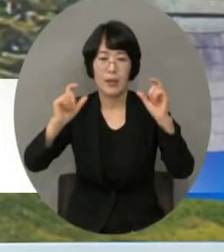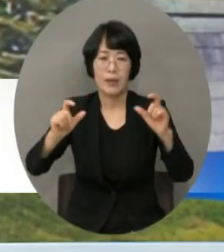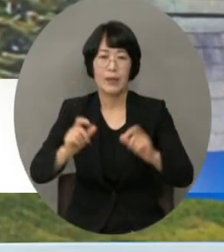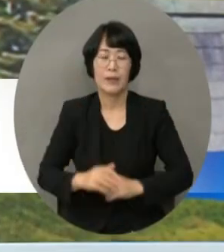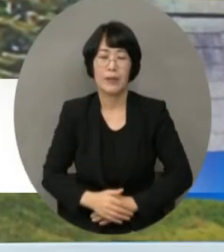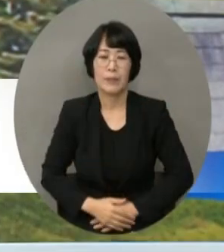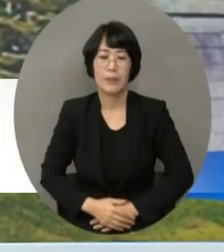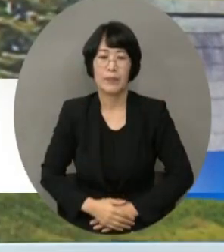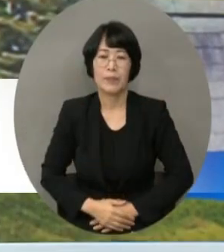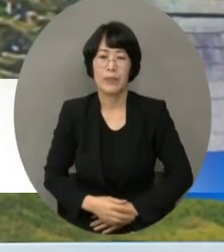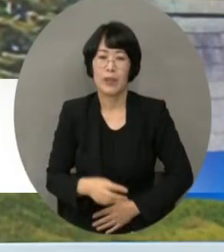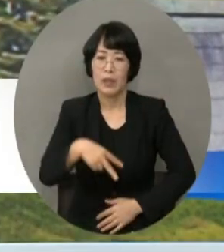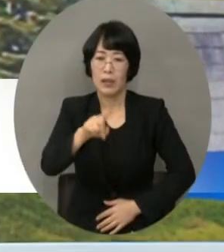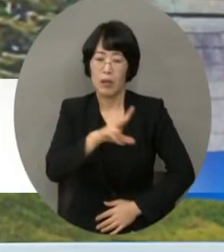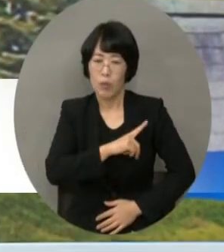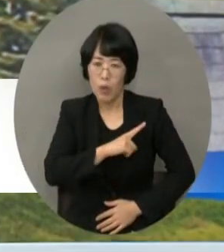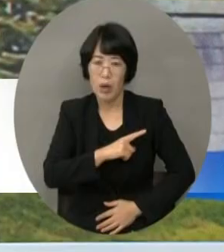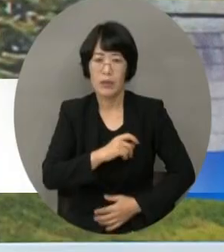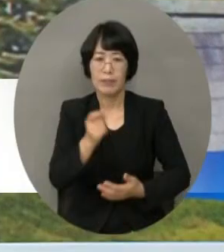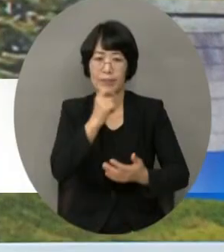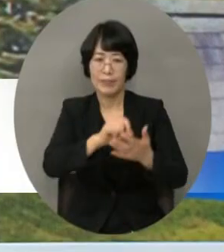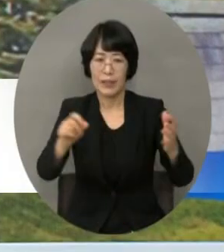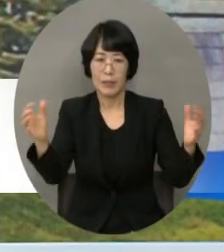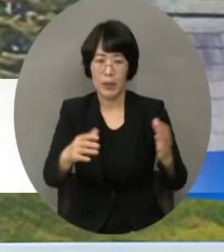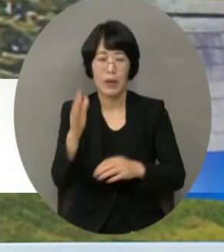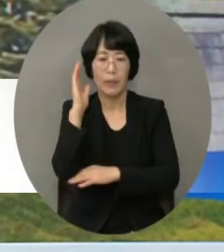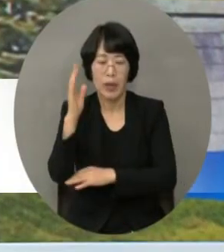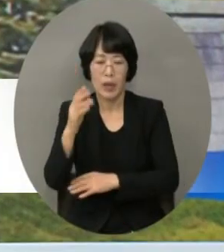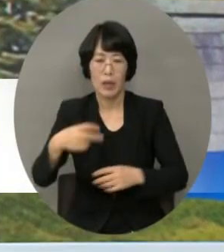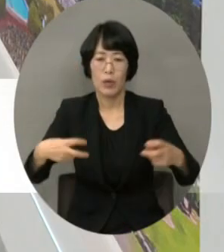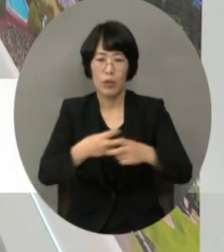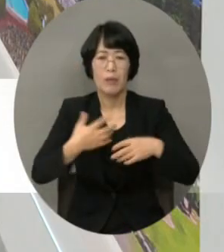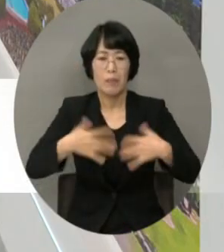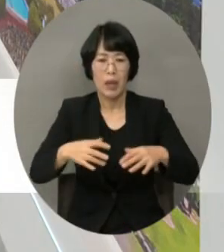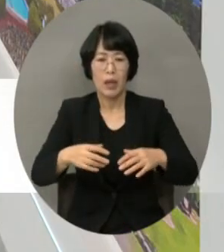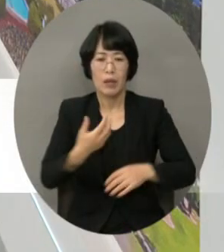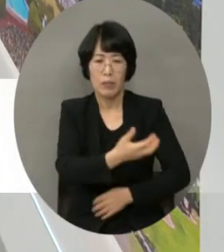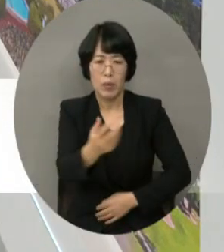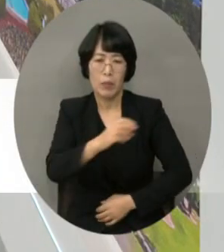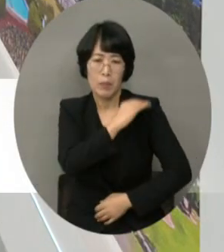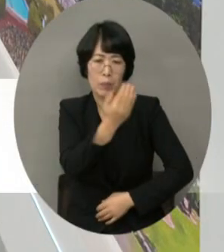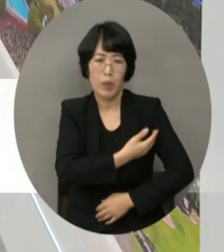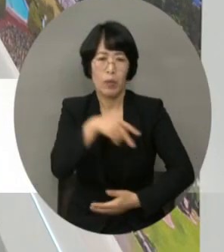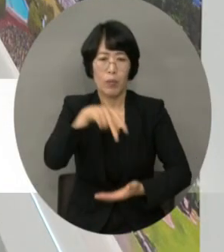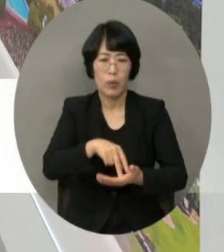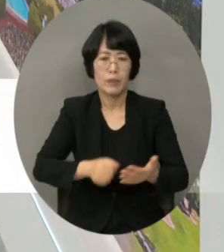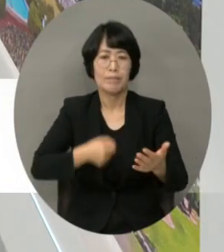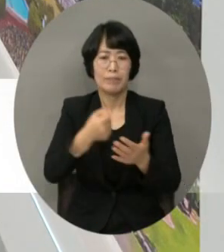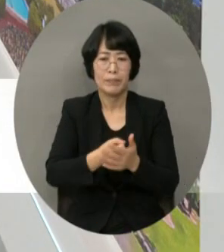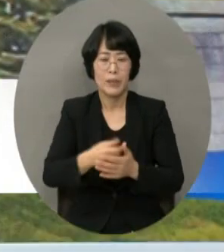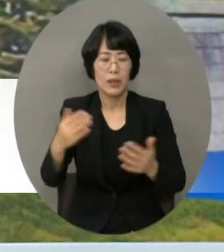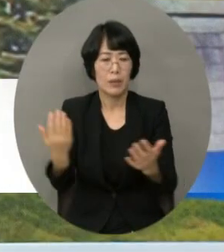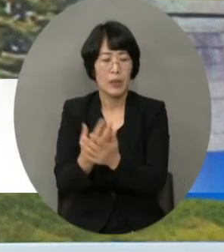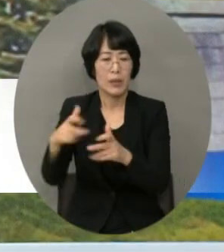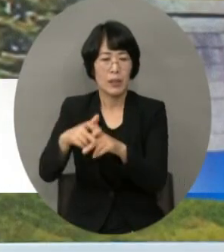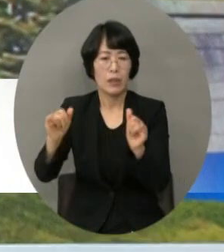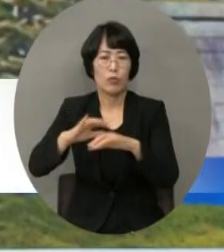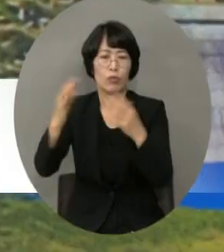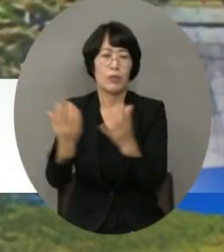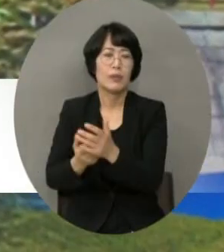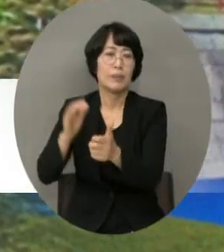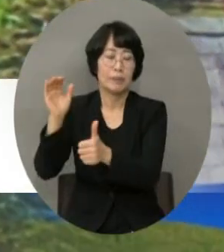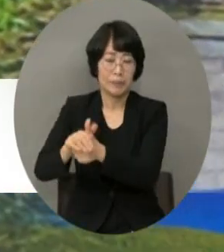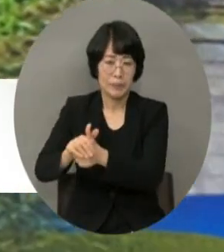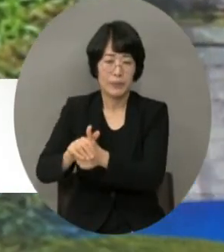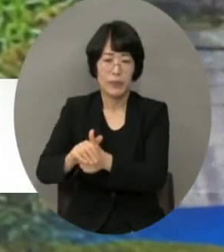선언했습니다서 의원은 기자 회견을 통해 교통 약자 이동권 보장법 재정과 발달 장애인 국가 책임제 완성